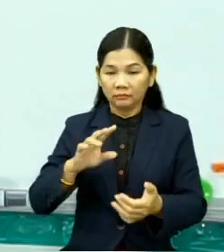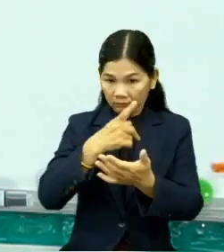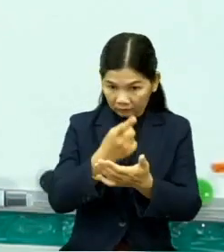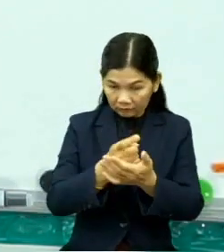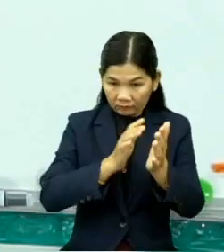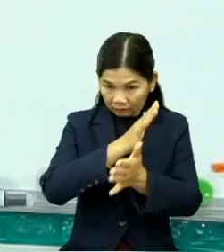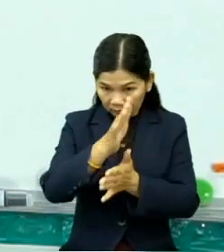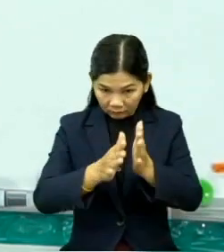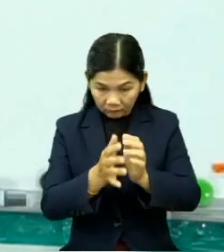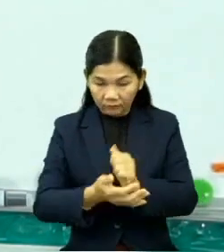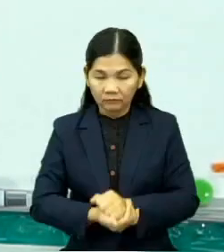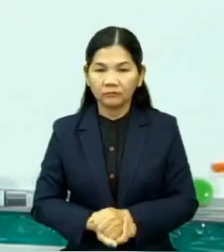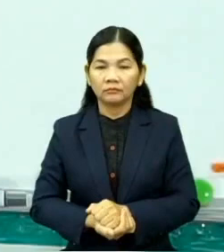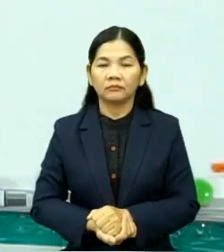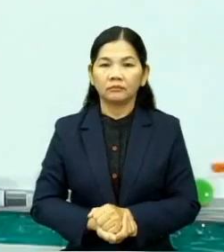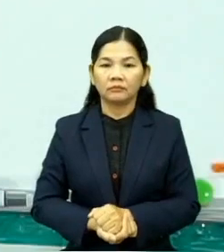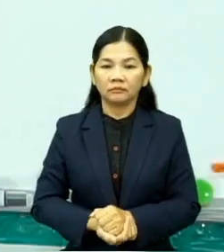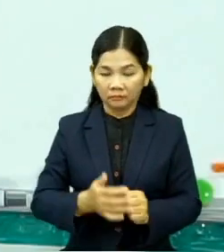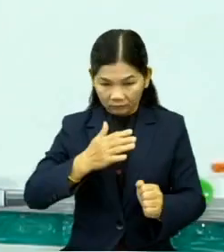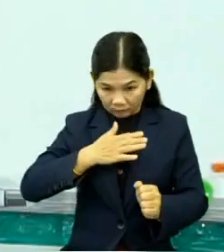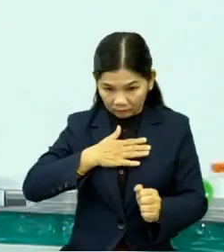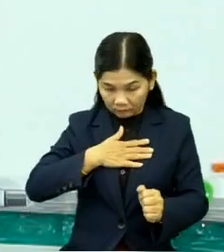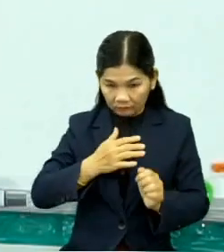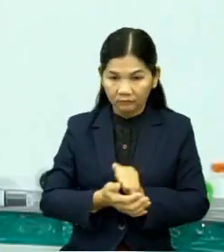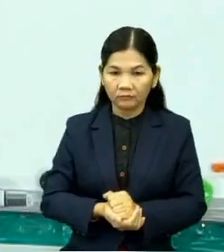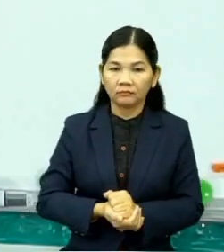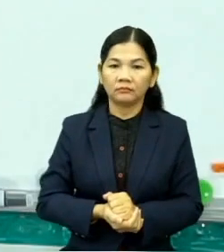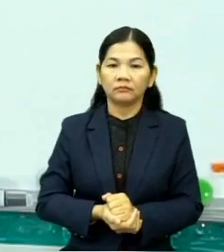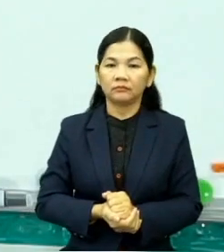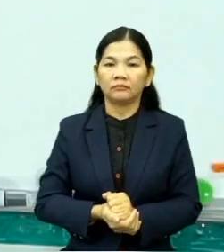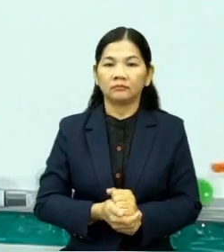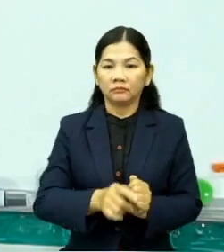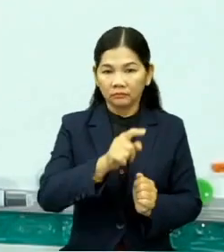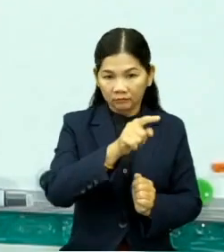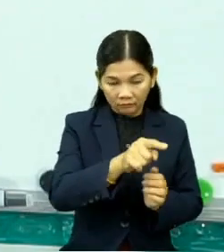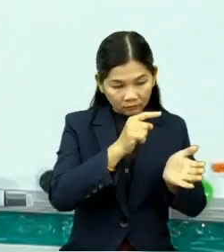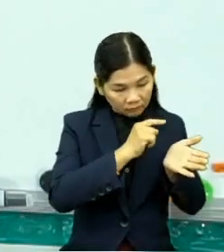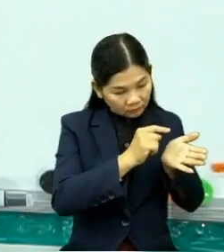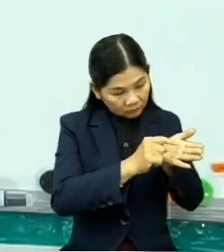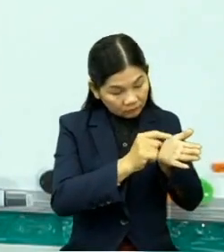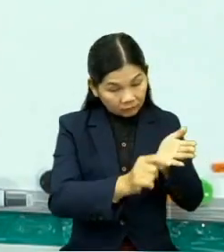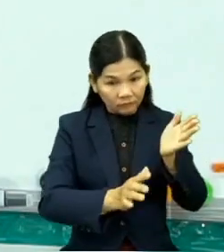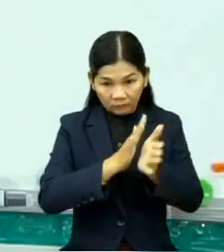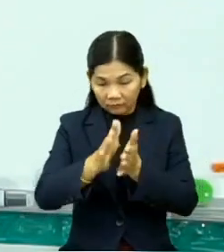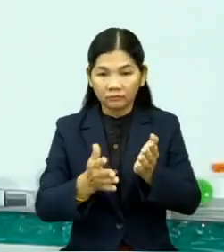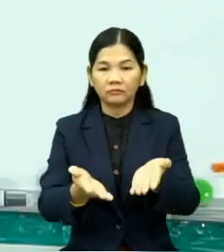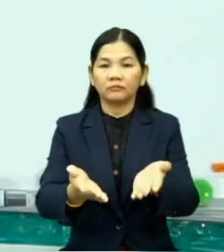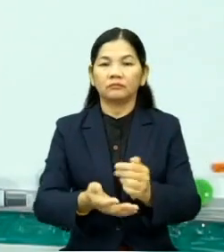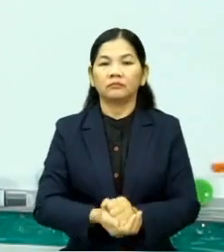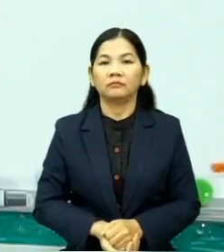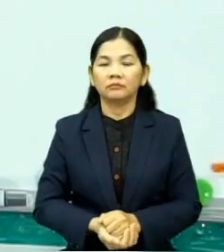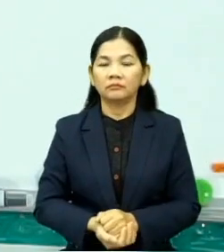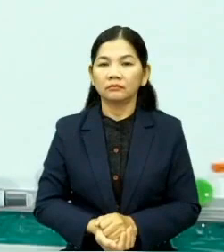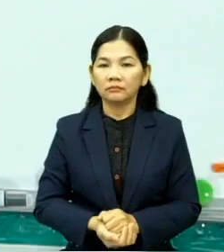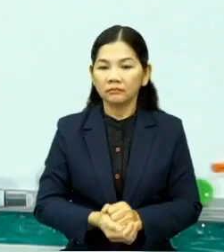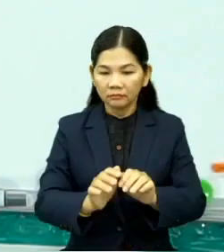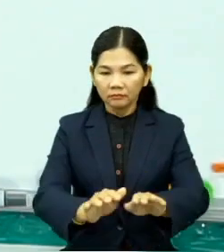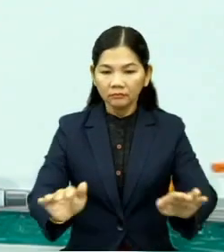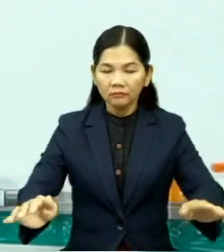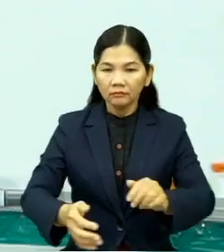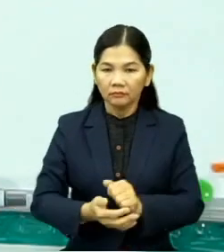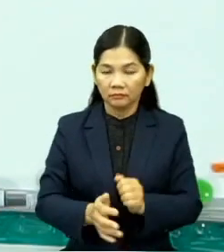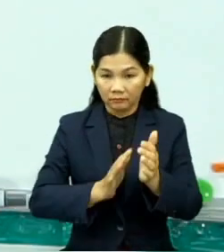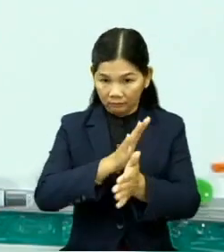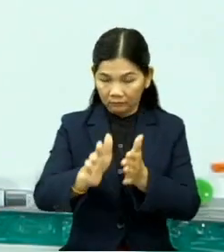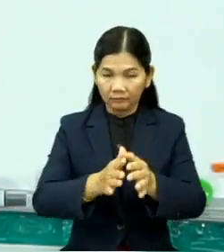លរួមអានអត្ថបទទាំងអស់គ្នាចាចំណែកអ្នកគ្រូចានឹងចង្អុលចានឹងចង្អុលអត្ថបទនេះចាដើម្បីឲ្យកូនកូនទាំងអស់គ្នា